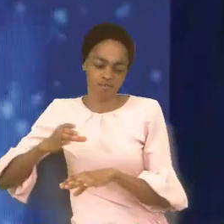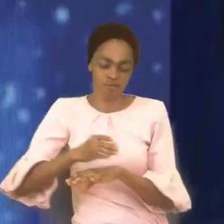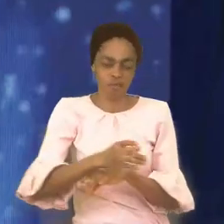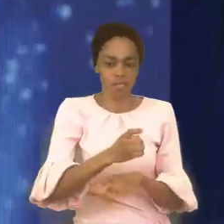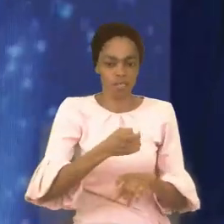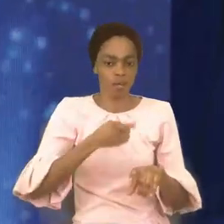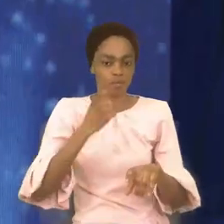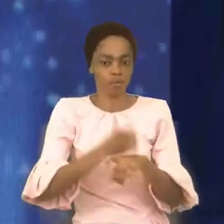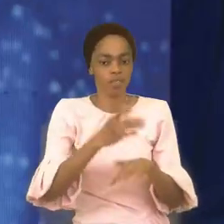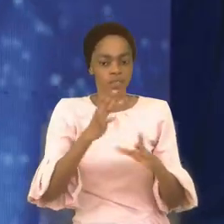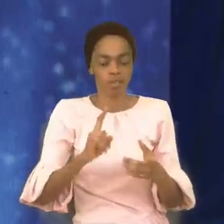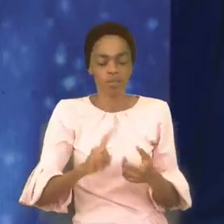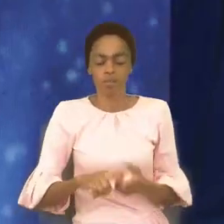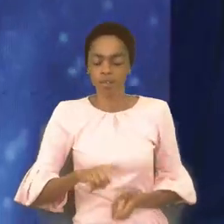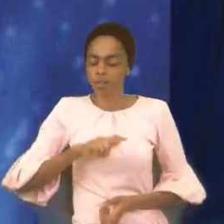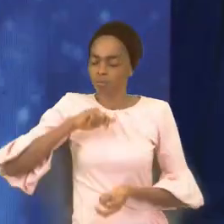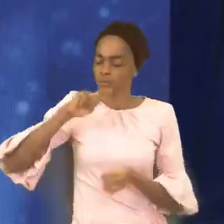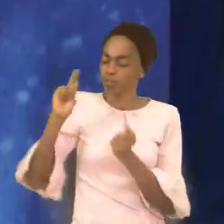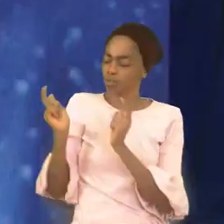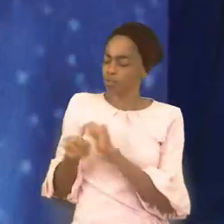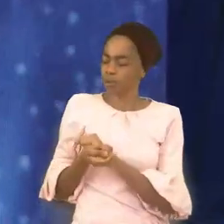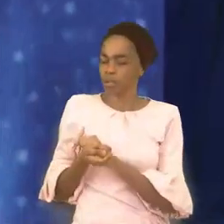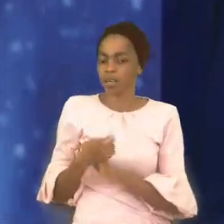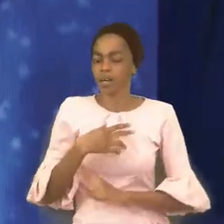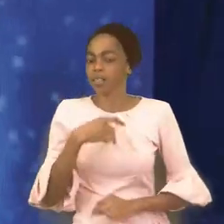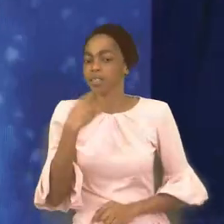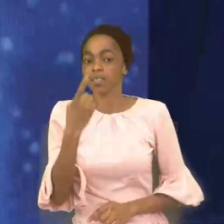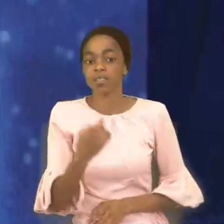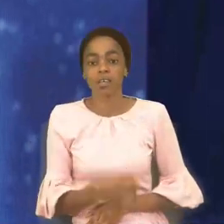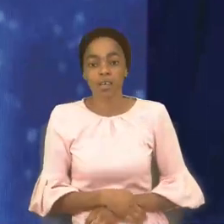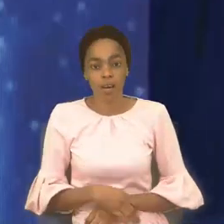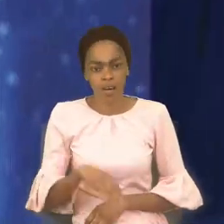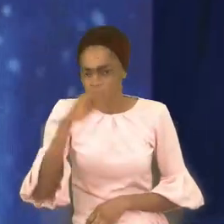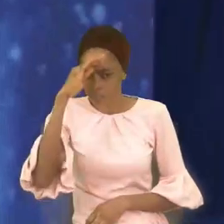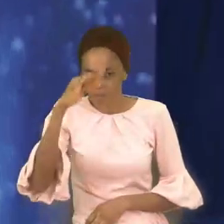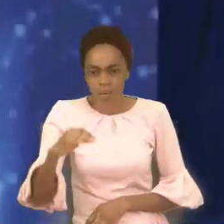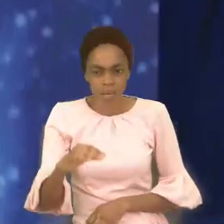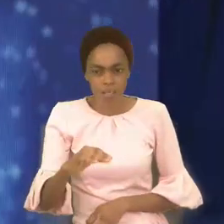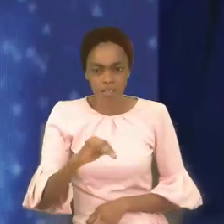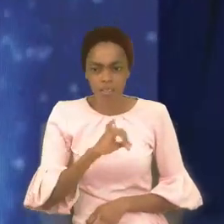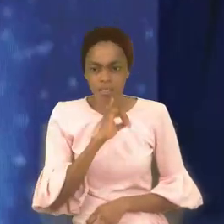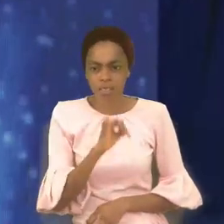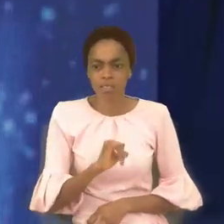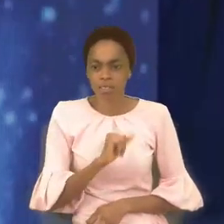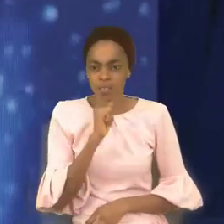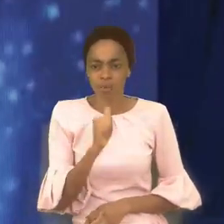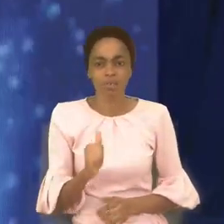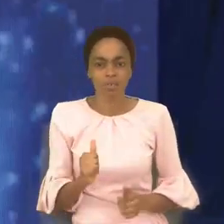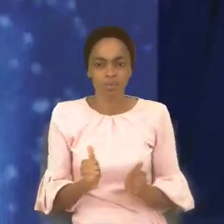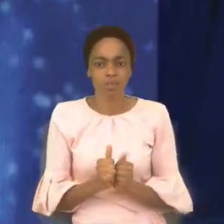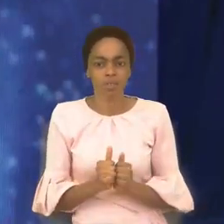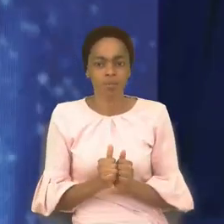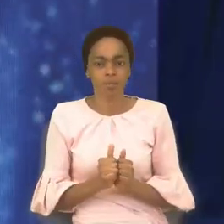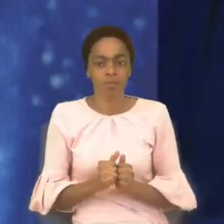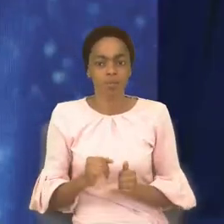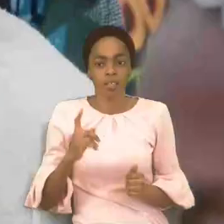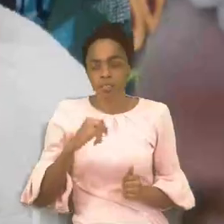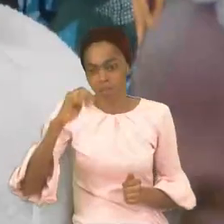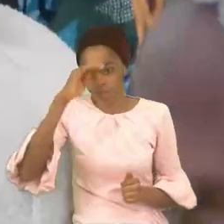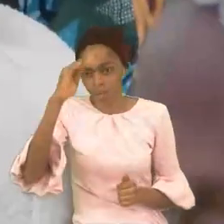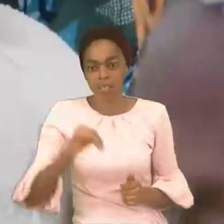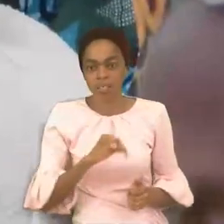qui ne peut être corrompue, la foi qui pousse le persécuteur à dire, ah, l'homme n'est pas de pensée faible, la